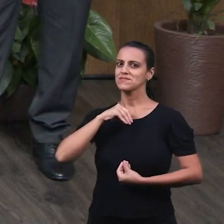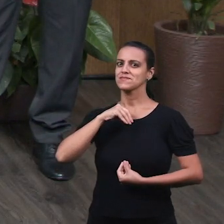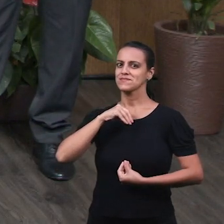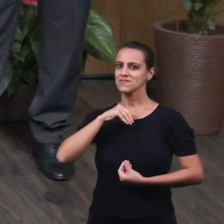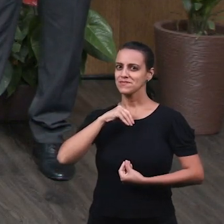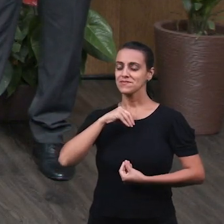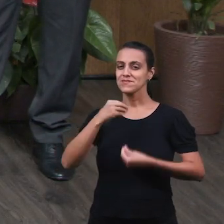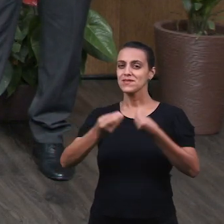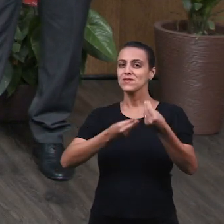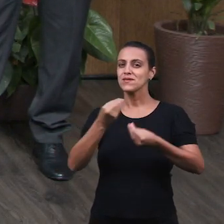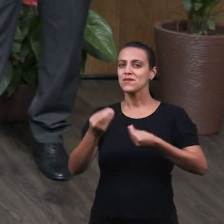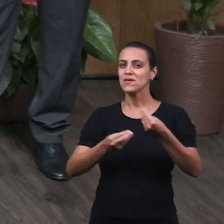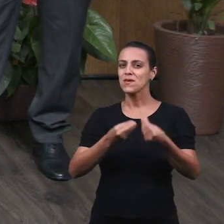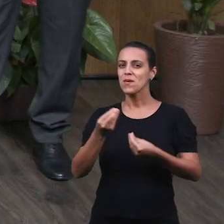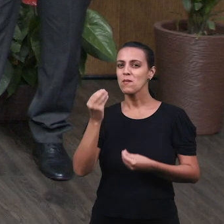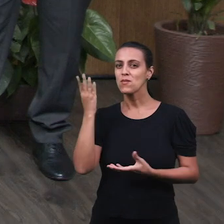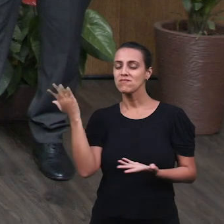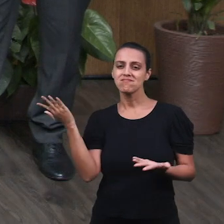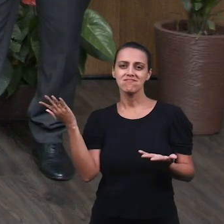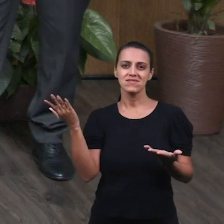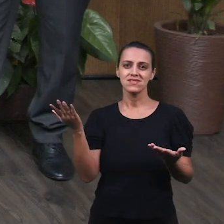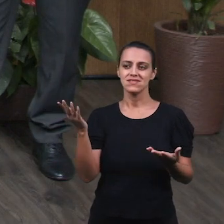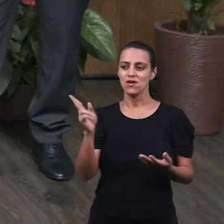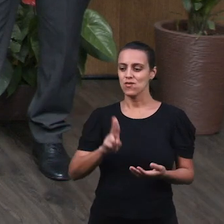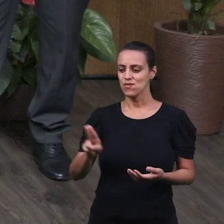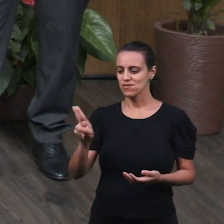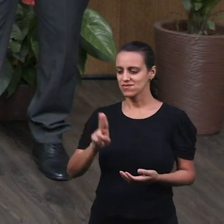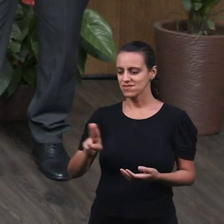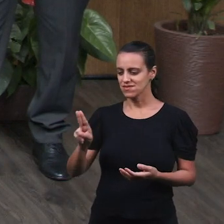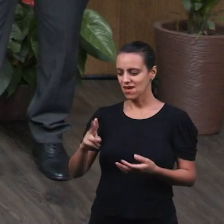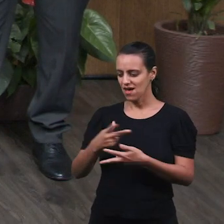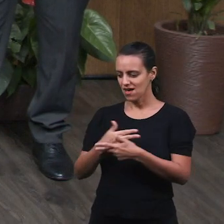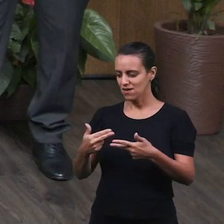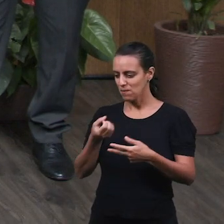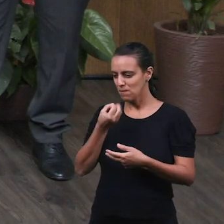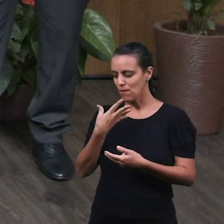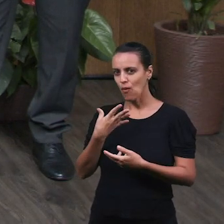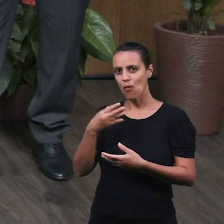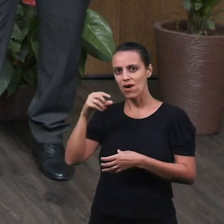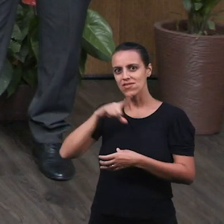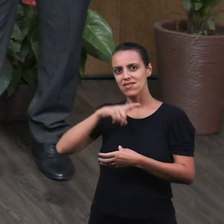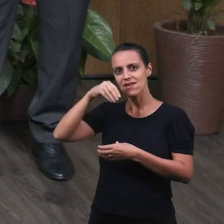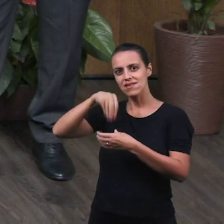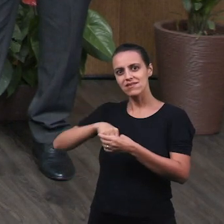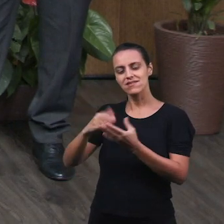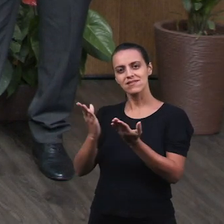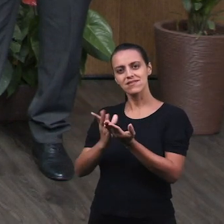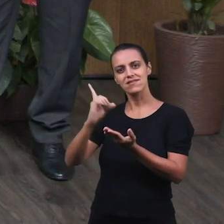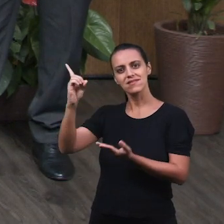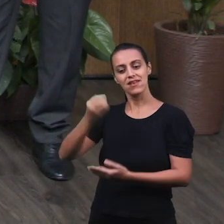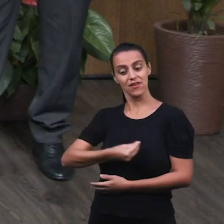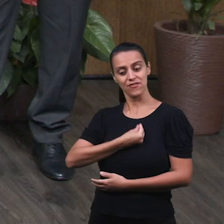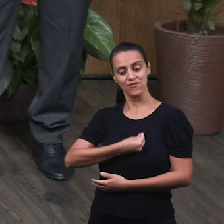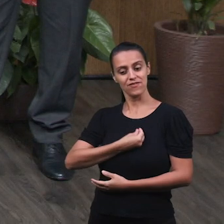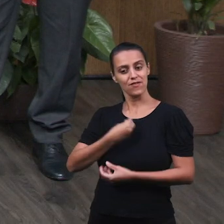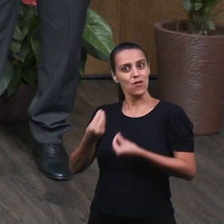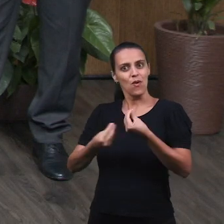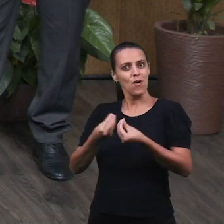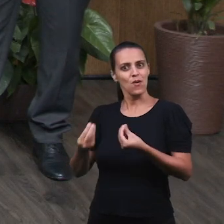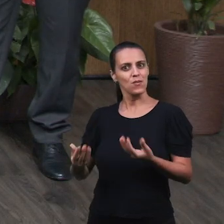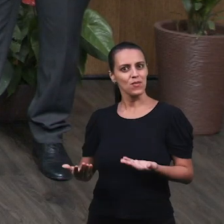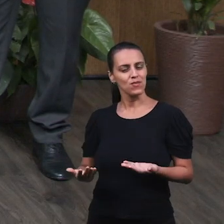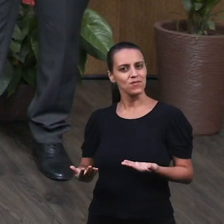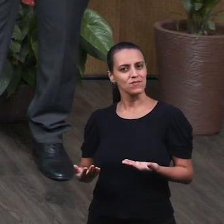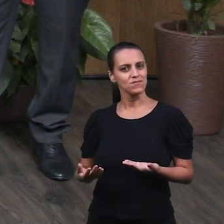Donc, Sergio, pour se bénéficier des ressources de la parole vivante, là, il y a